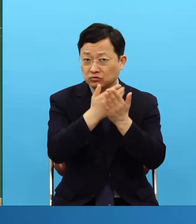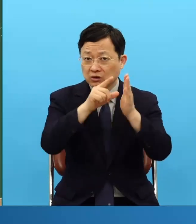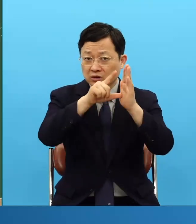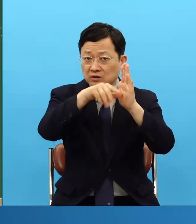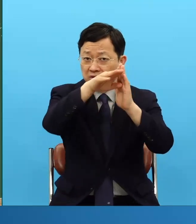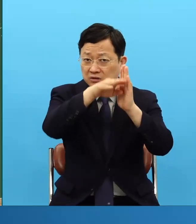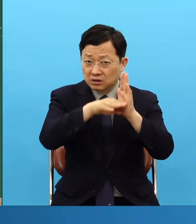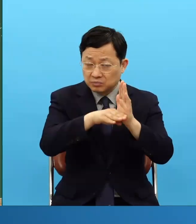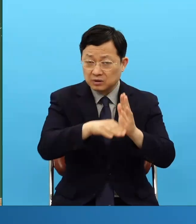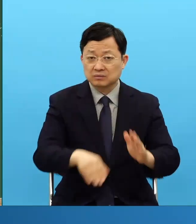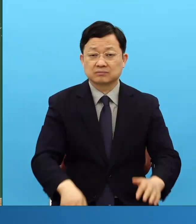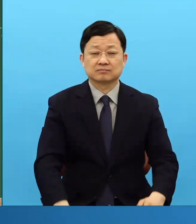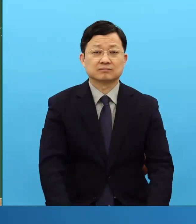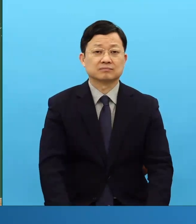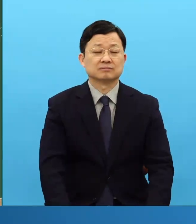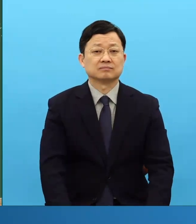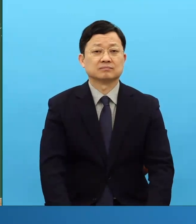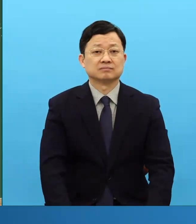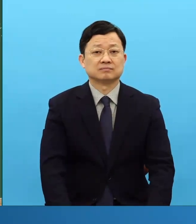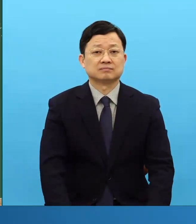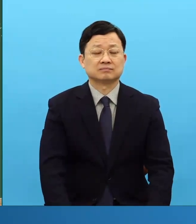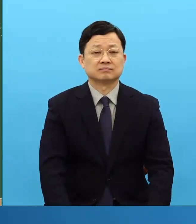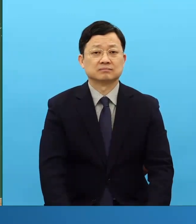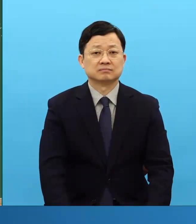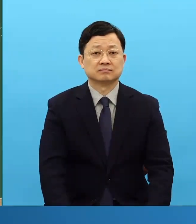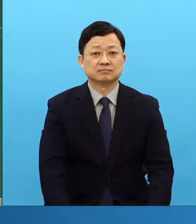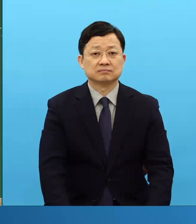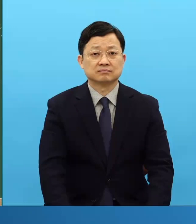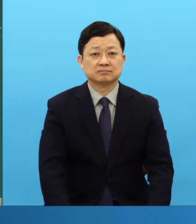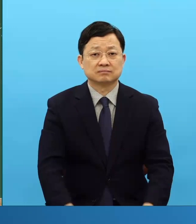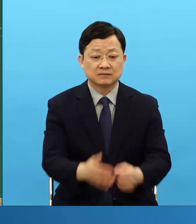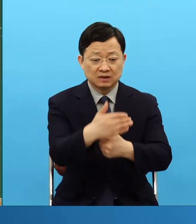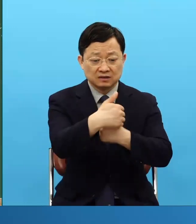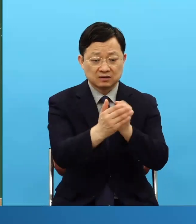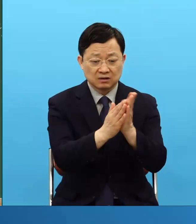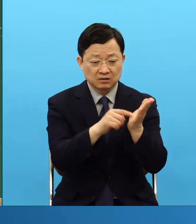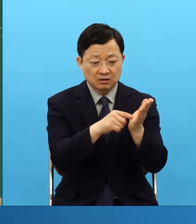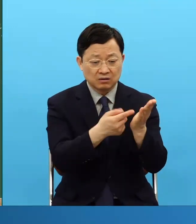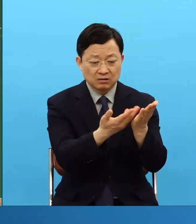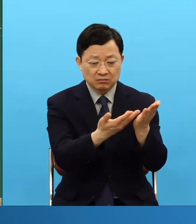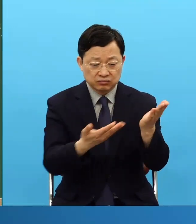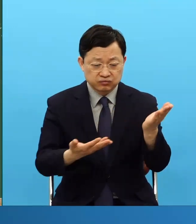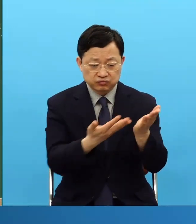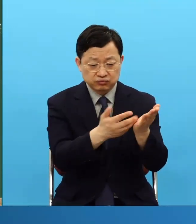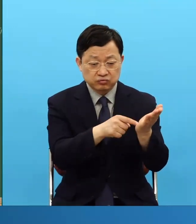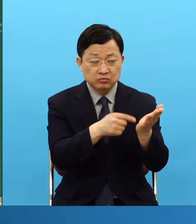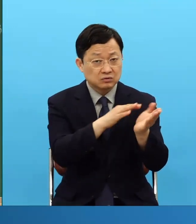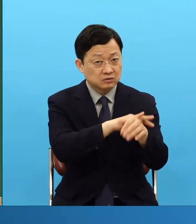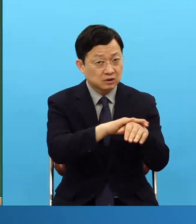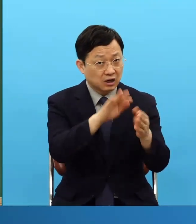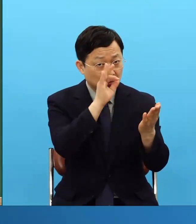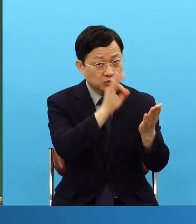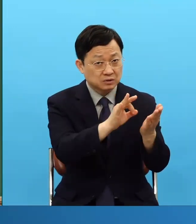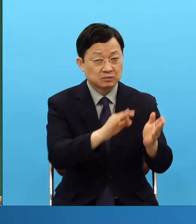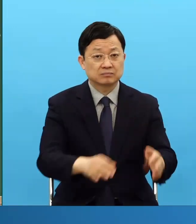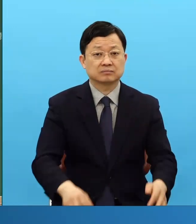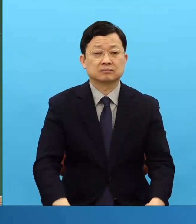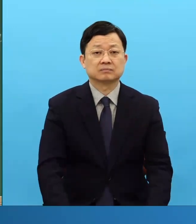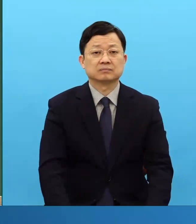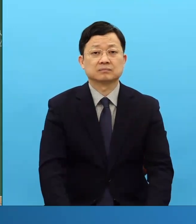God's word and receive answers from it. 성경에 지금 흐름들이 쫙 이렇게 보세요. 그죠? And now let's take a look at the stream inside the